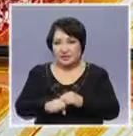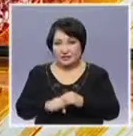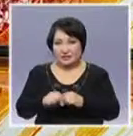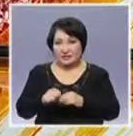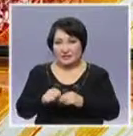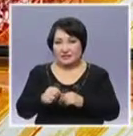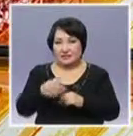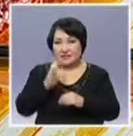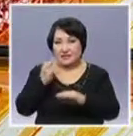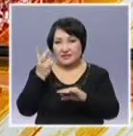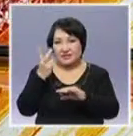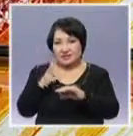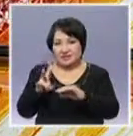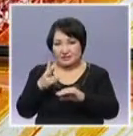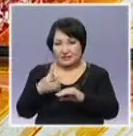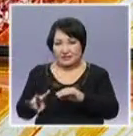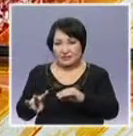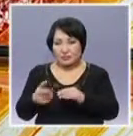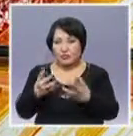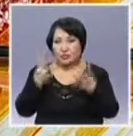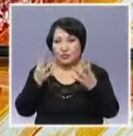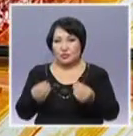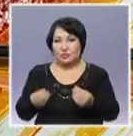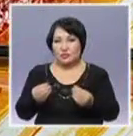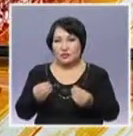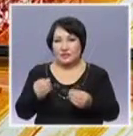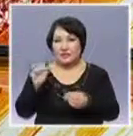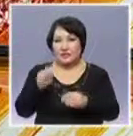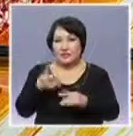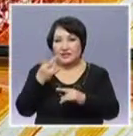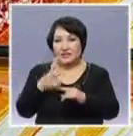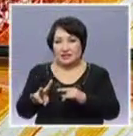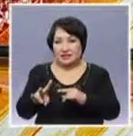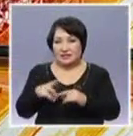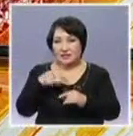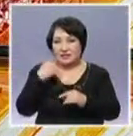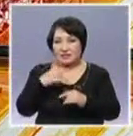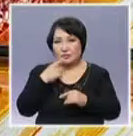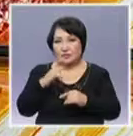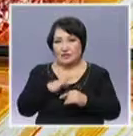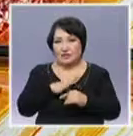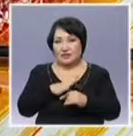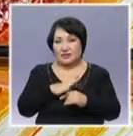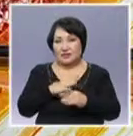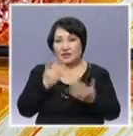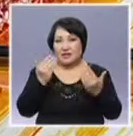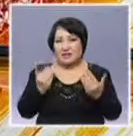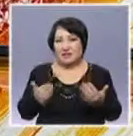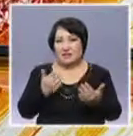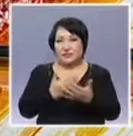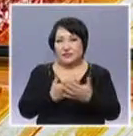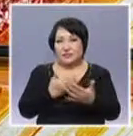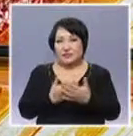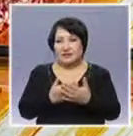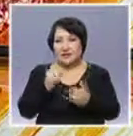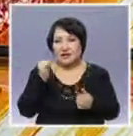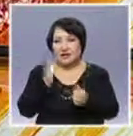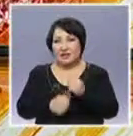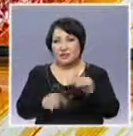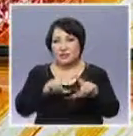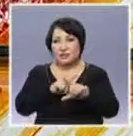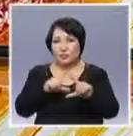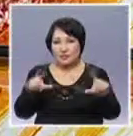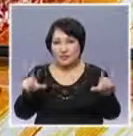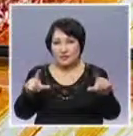қазіргі бүгінгі пиваның жаңағы зияндығына келетін болсақ дегенім ғой. мысалы қазір әрбір дүкенде,